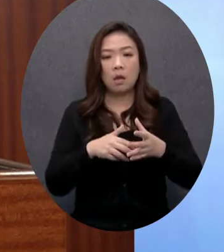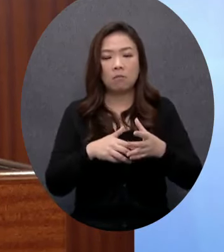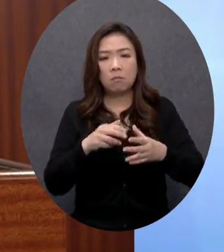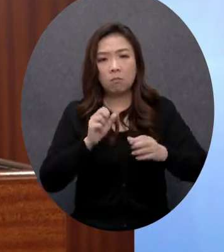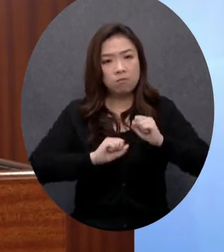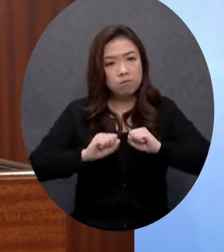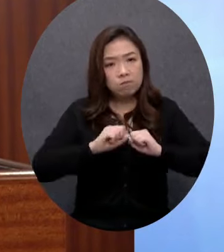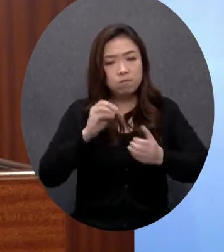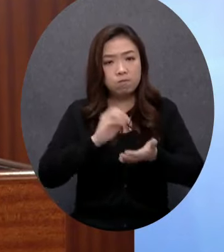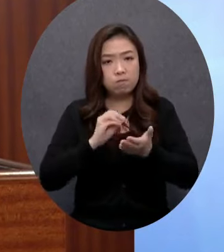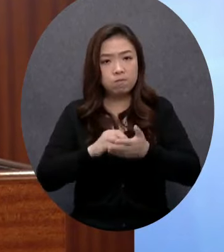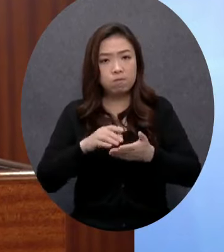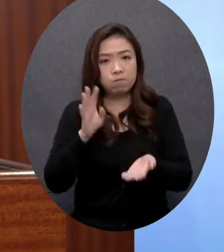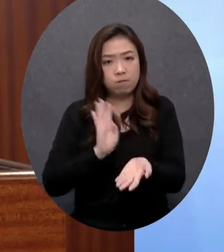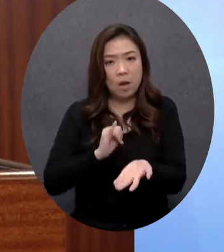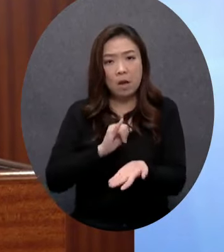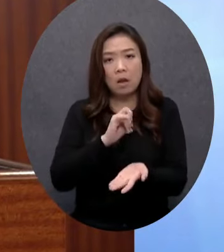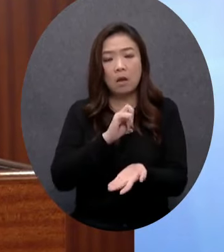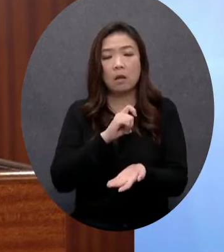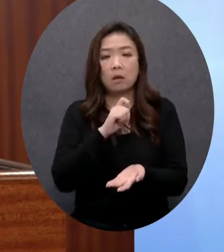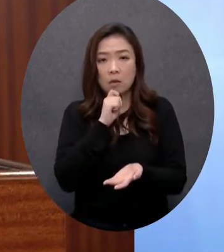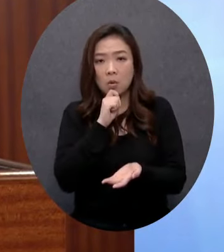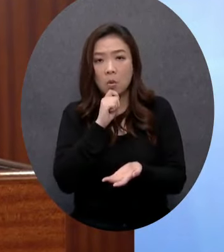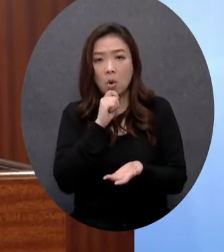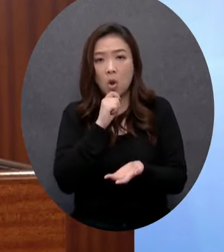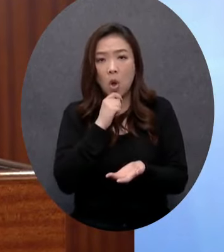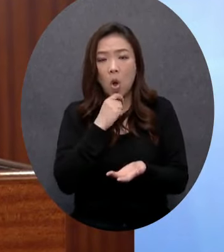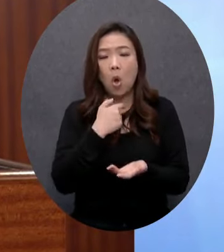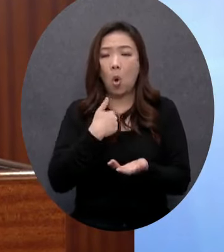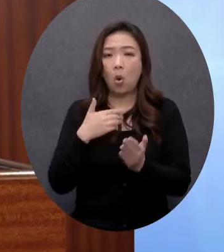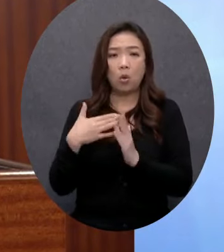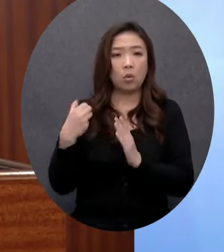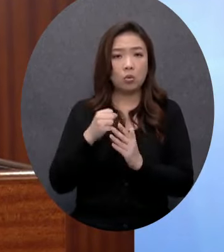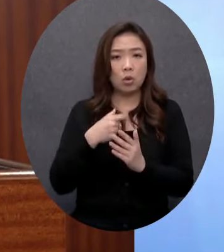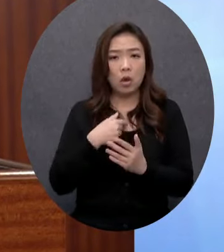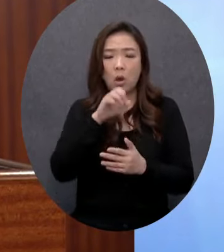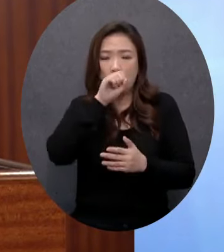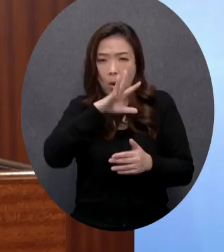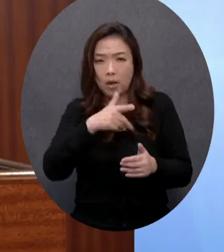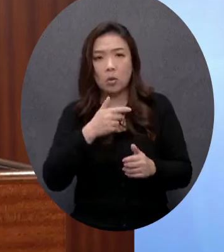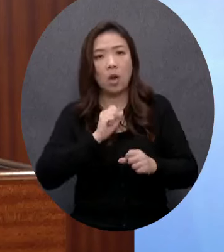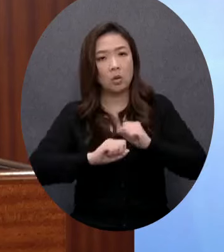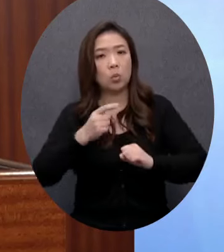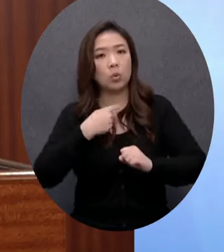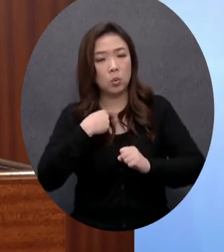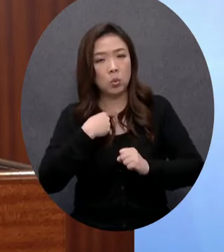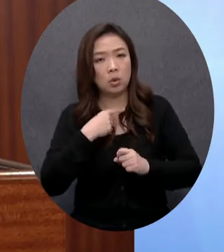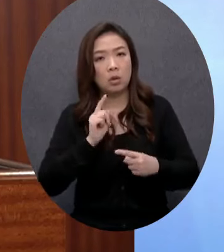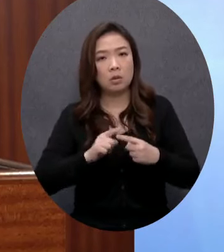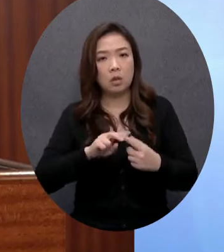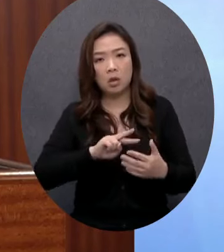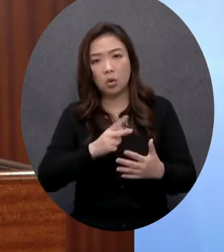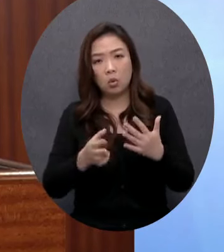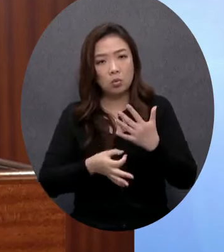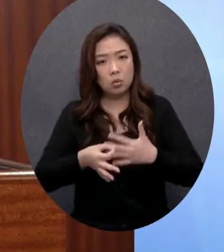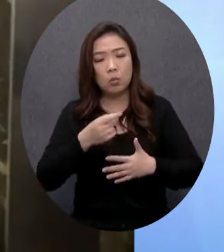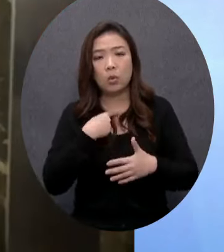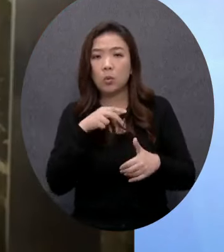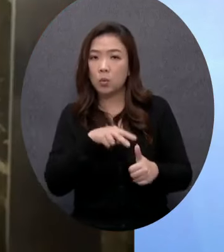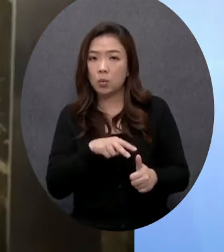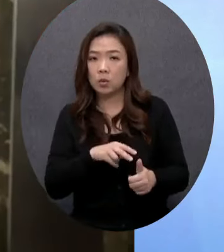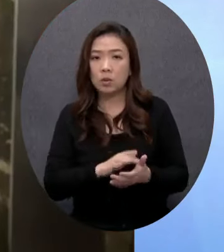的话，作为局长，我需要是要指出，要采取行动，亦都有必要是要完善他们的管治